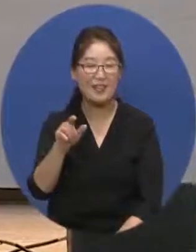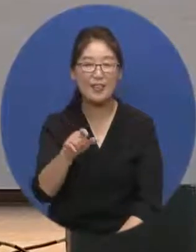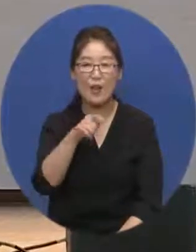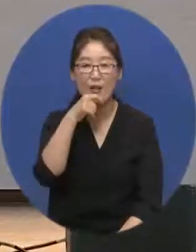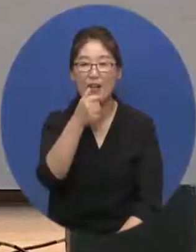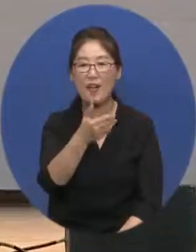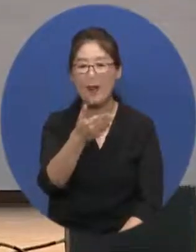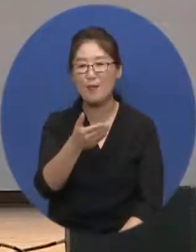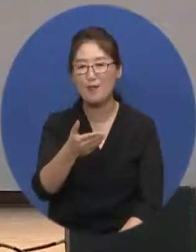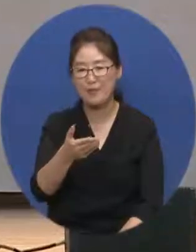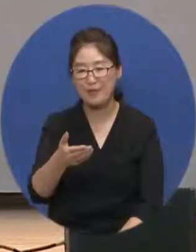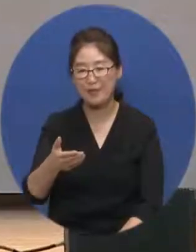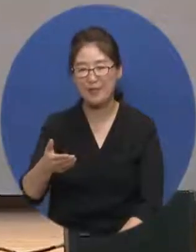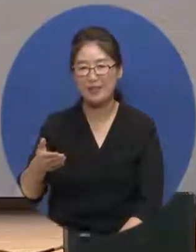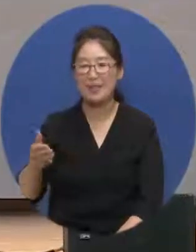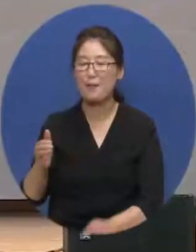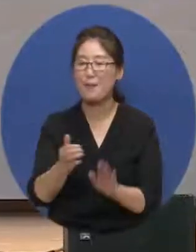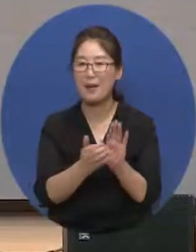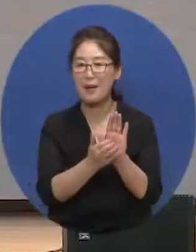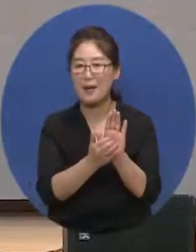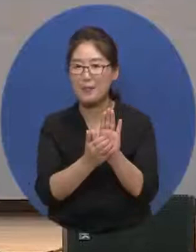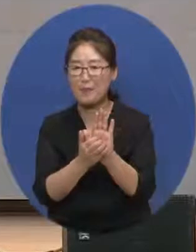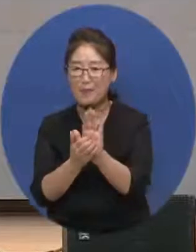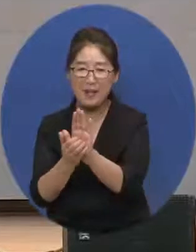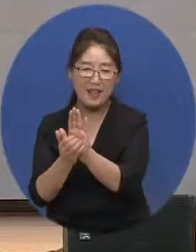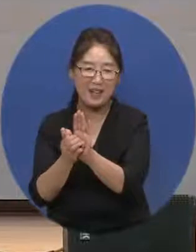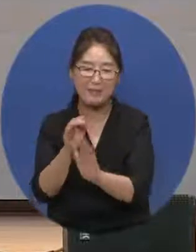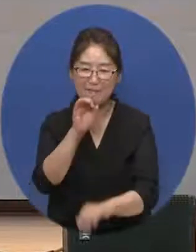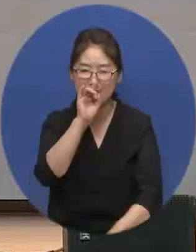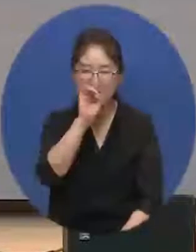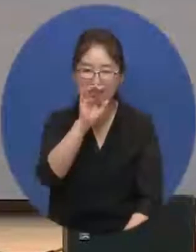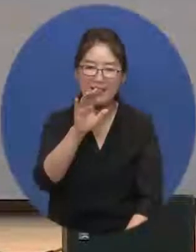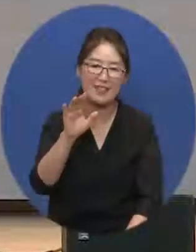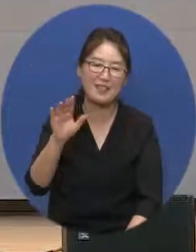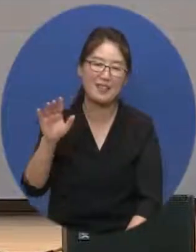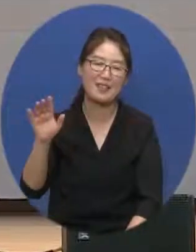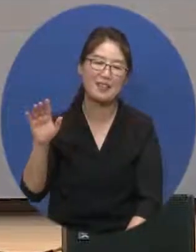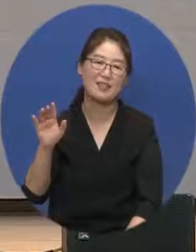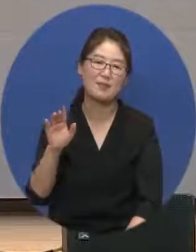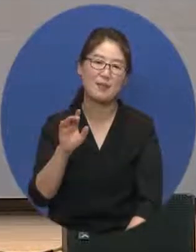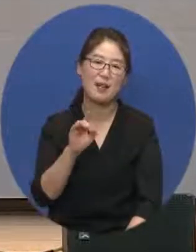흘러가는 저 강을 막을 수 있나요? 아,